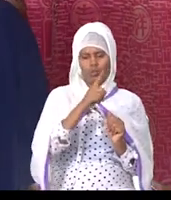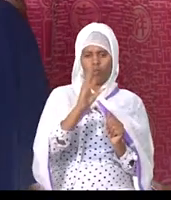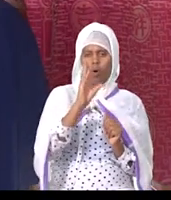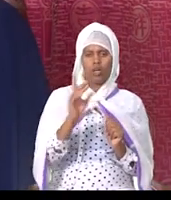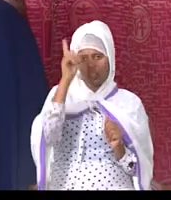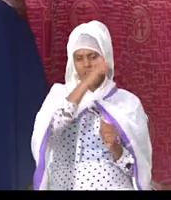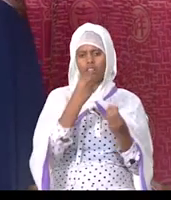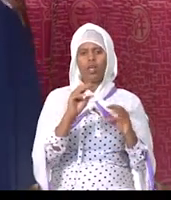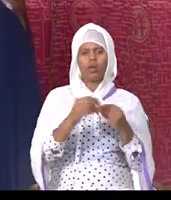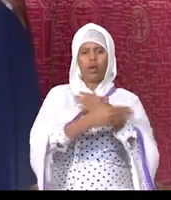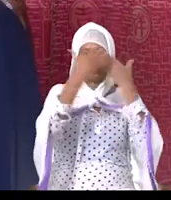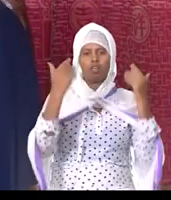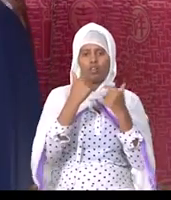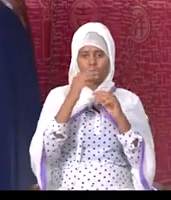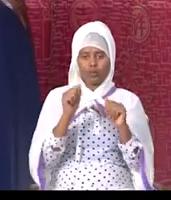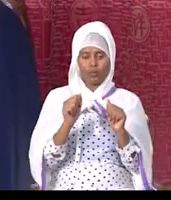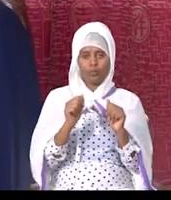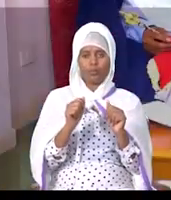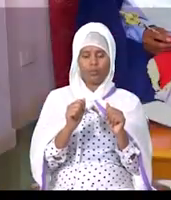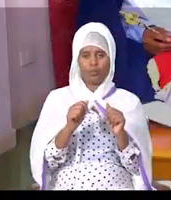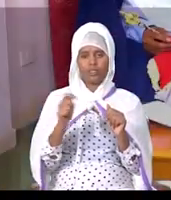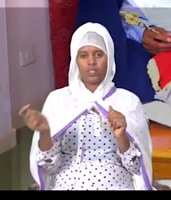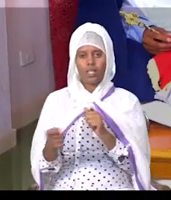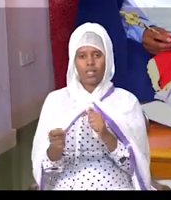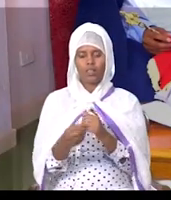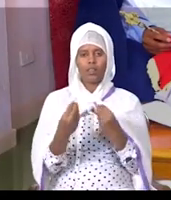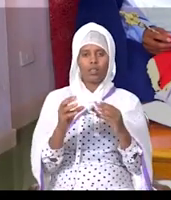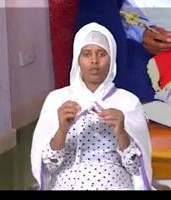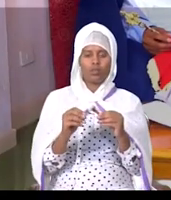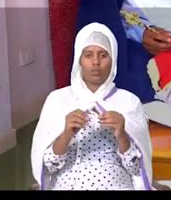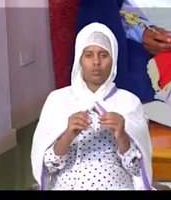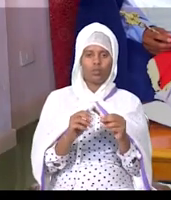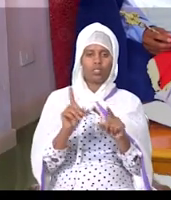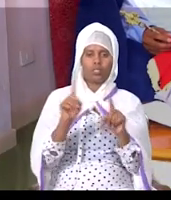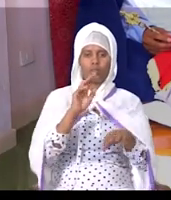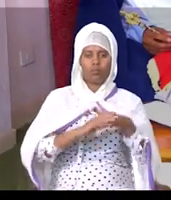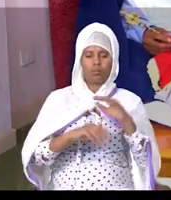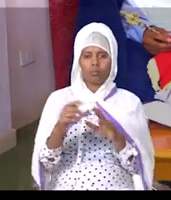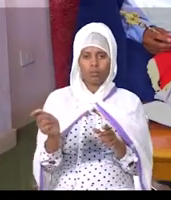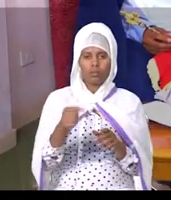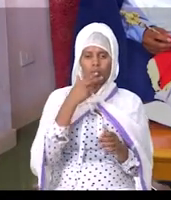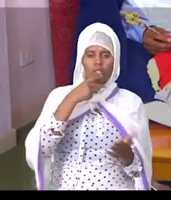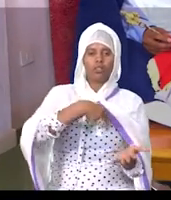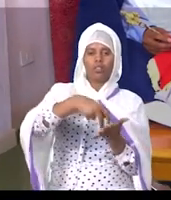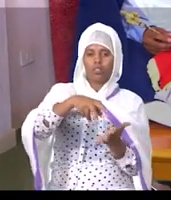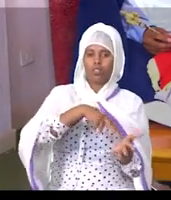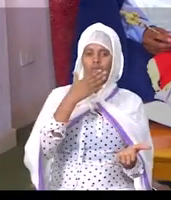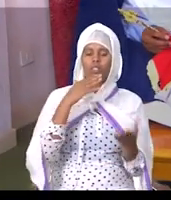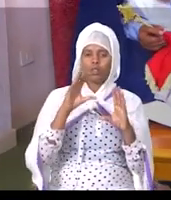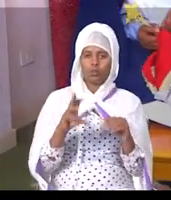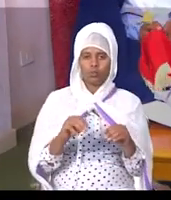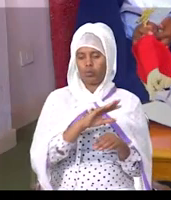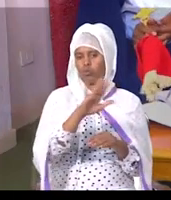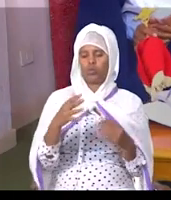እዚ ምሳሌ እዚ ኣይተረዳእናን እሞ ኣብርሃልና እዮም ኢሎሞ ማለት እዩ። ዘርኢ ዝተባሃለ እንታይ እዩ? ዘረአይ ዝተባሃለ እንታይ እዩ? ግራ ዝተባሃለ